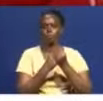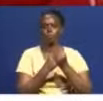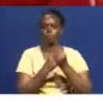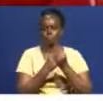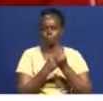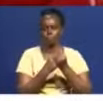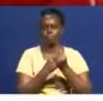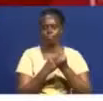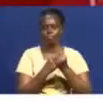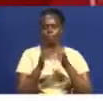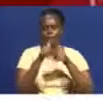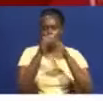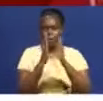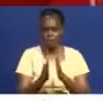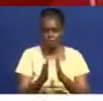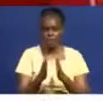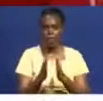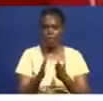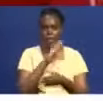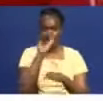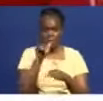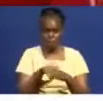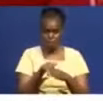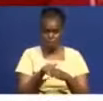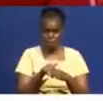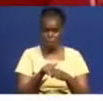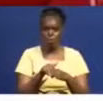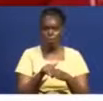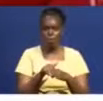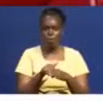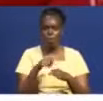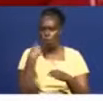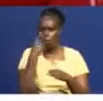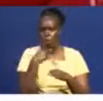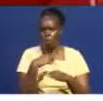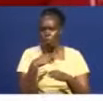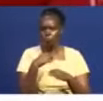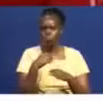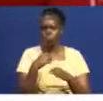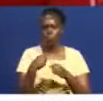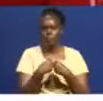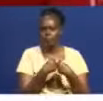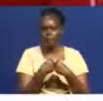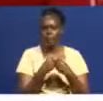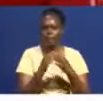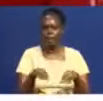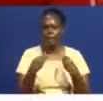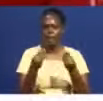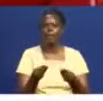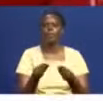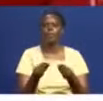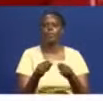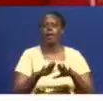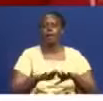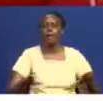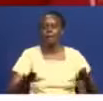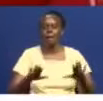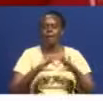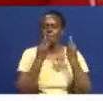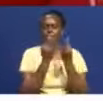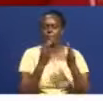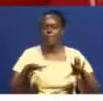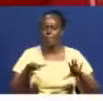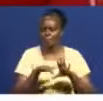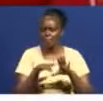ni miongoni mwa viongozi ambao wanakwenda kuzima nyota ya jamii zetu ambao wamepokonywa mashamba